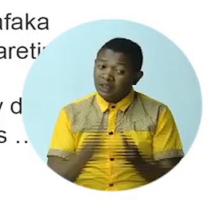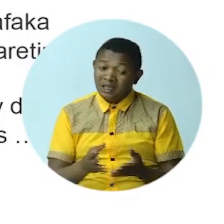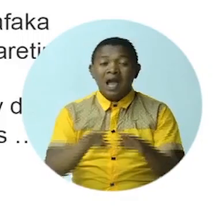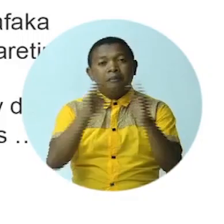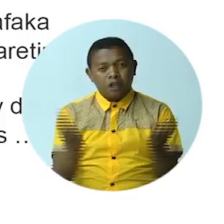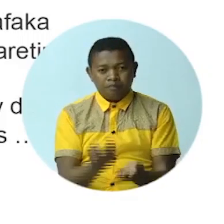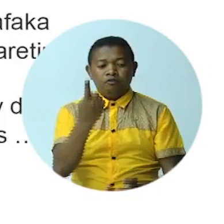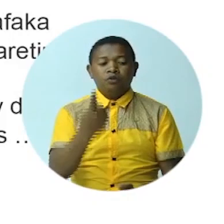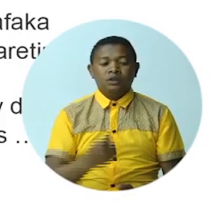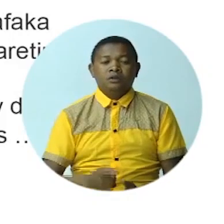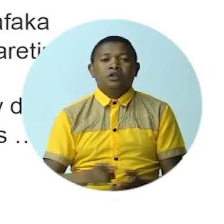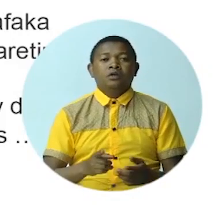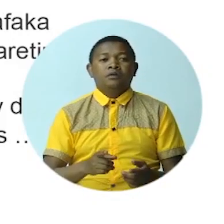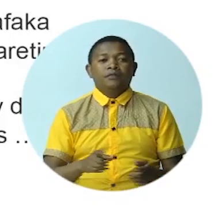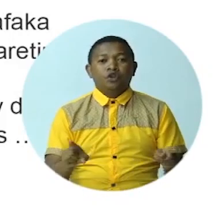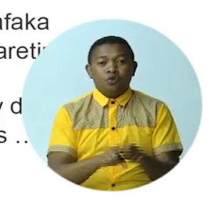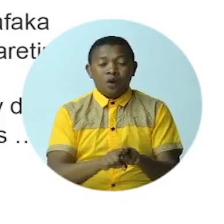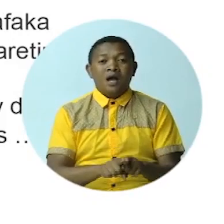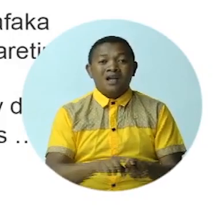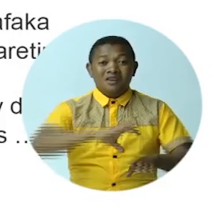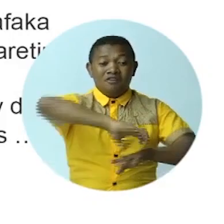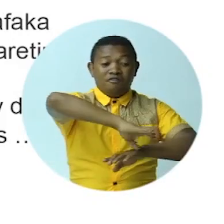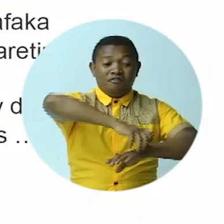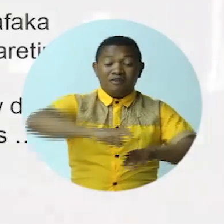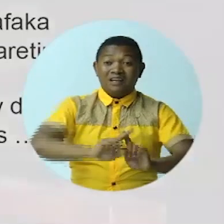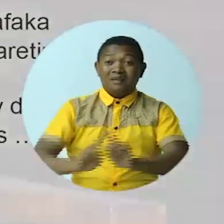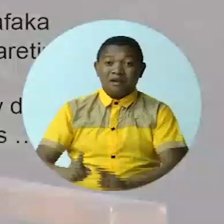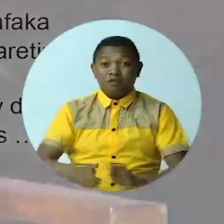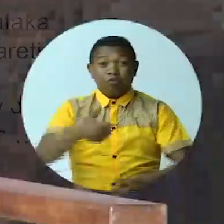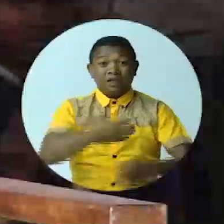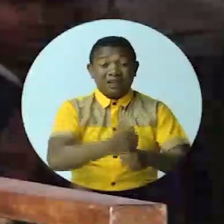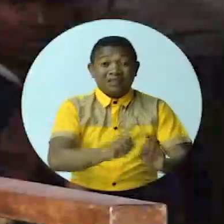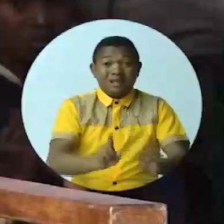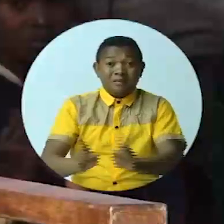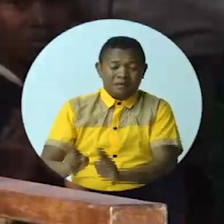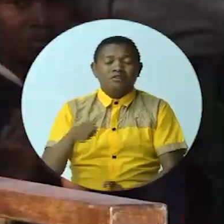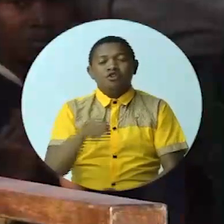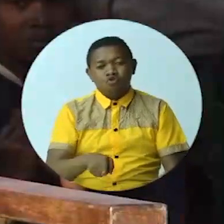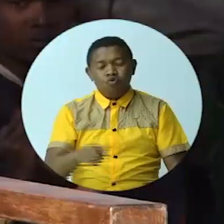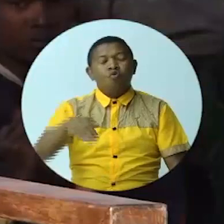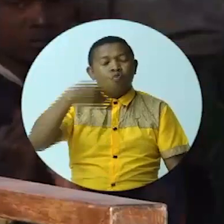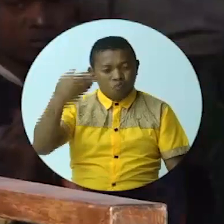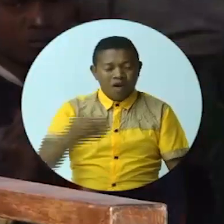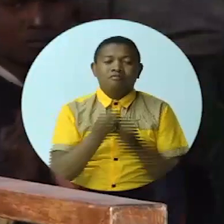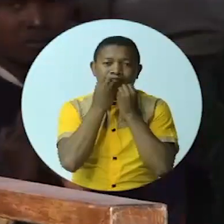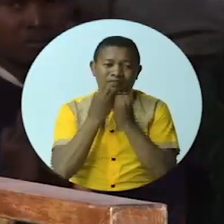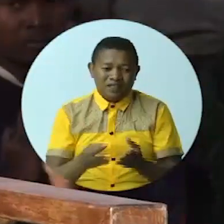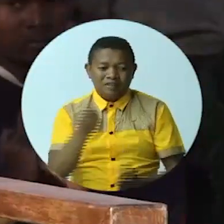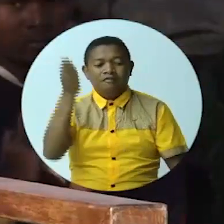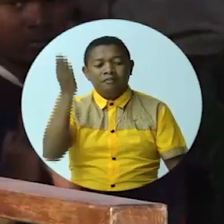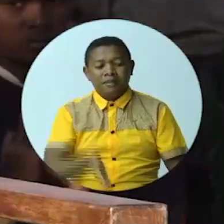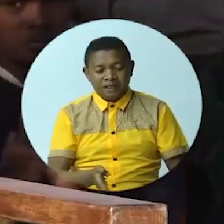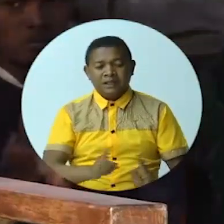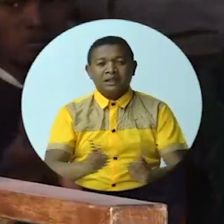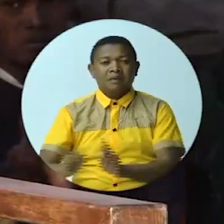andraikitra isantsokajiny a dia mbola ho avy manaraka hatrany a manambara ny antsipirihany ireny fepetra ireny fa raha